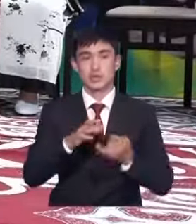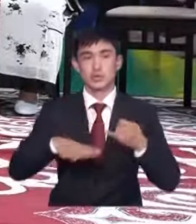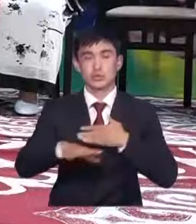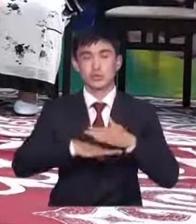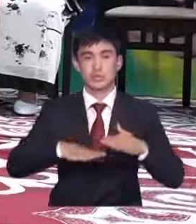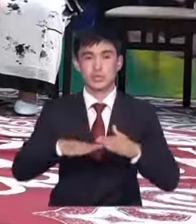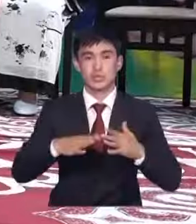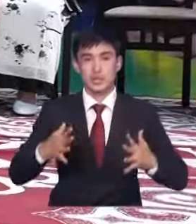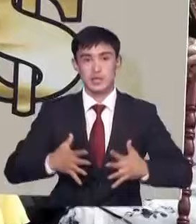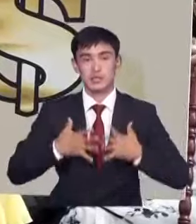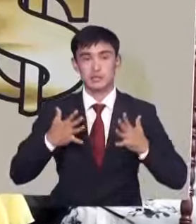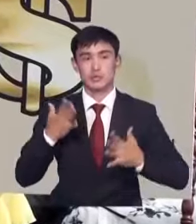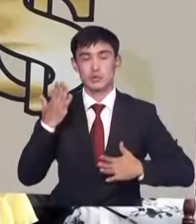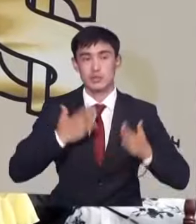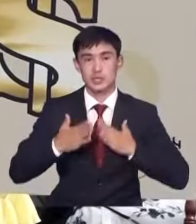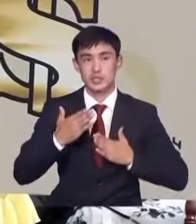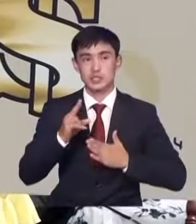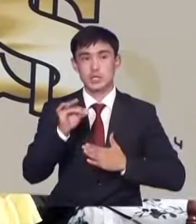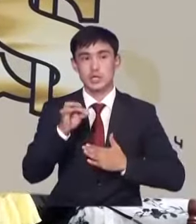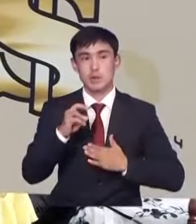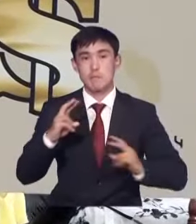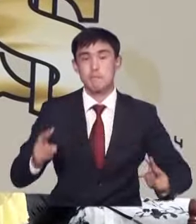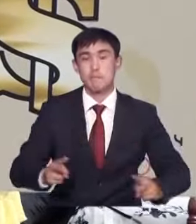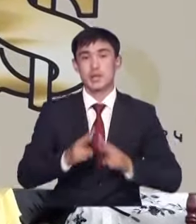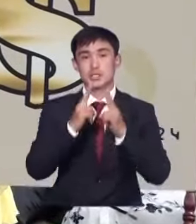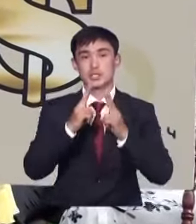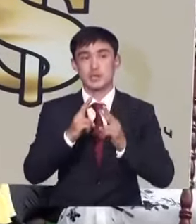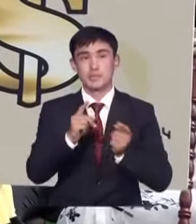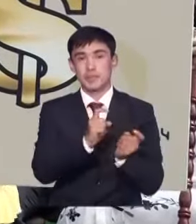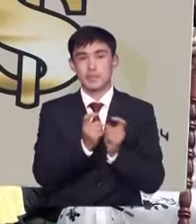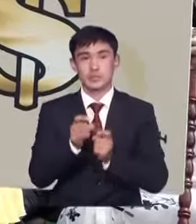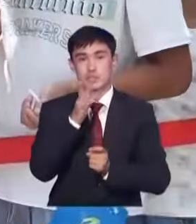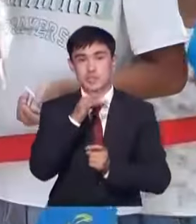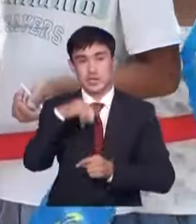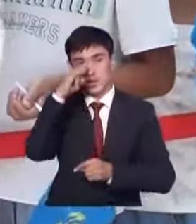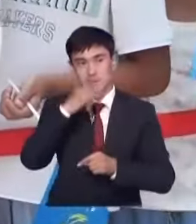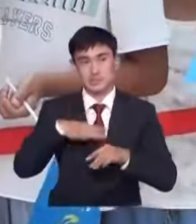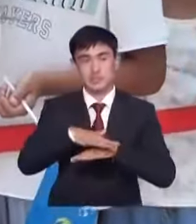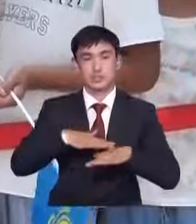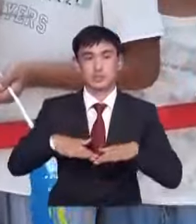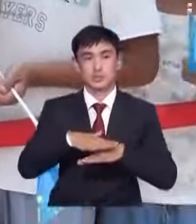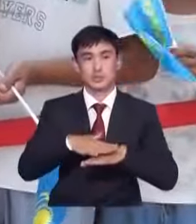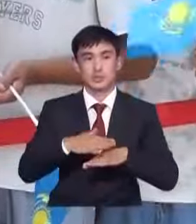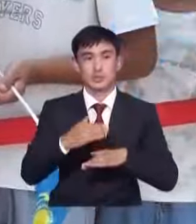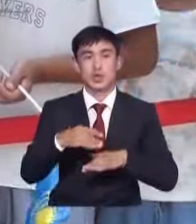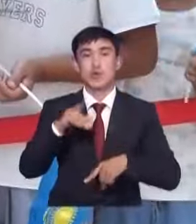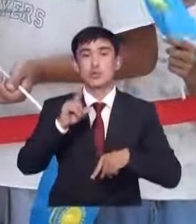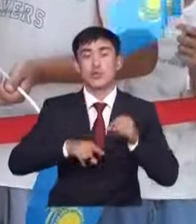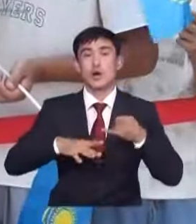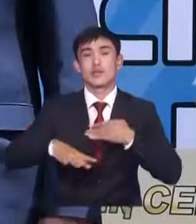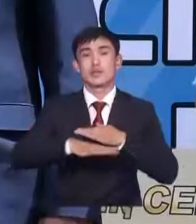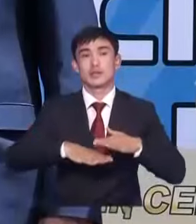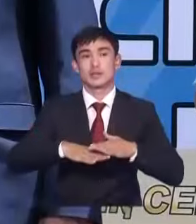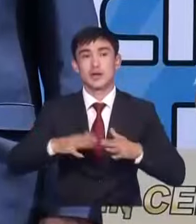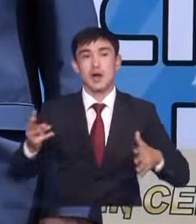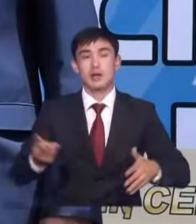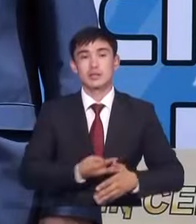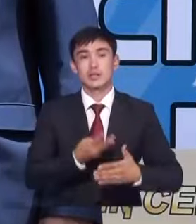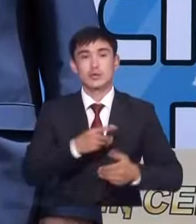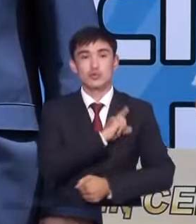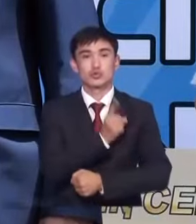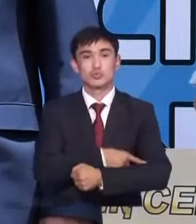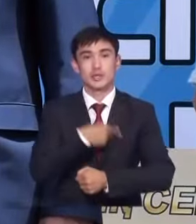Тұрғындардың ықыласына бөлінген Демеу Жадраев Париж төріндегі белдесу кезінде қазақстандық жанкүйерлердің соның ішінде туған елінің ақ тілеуі өзіне